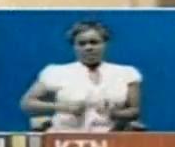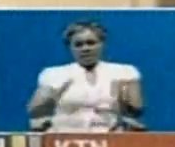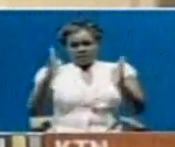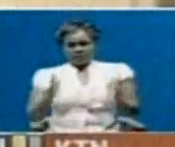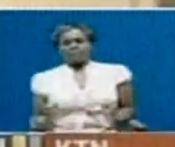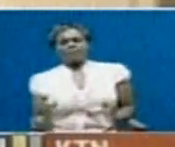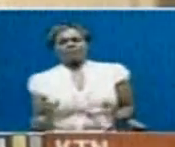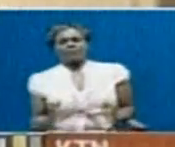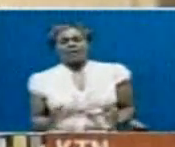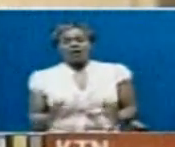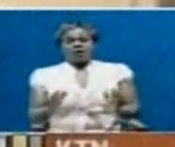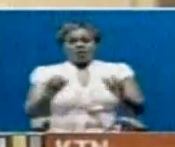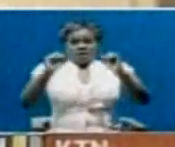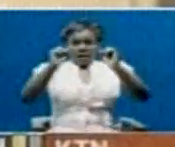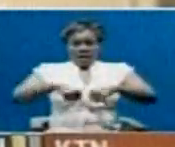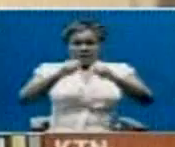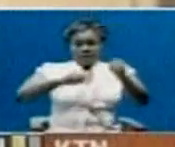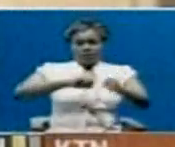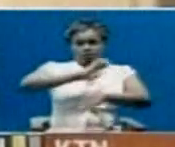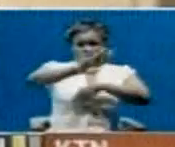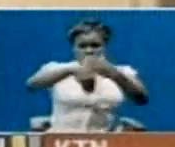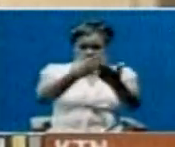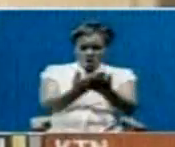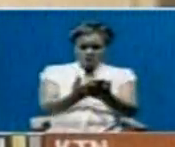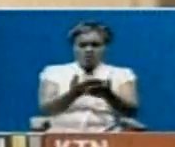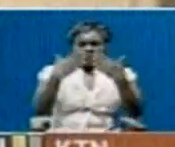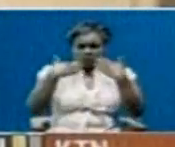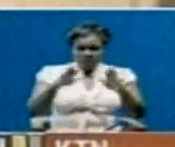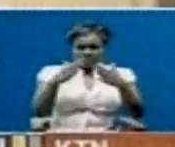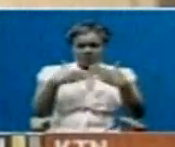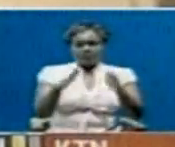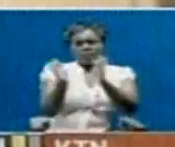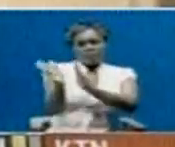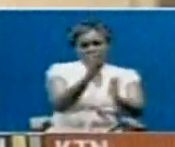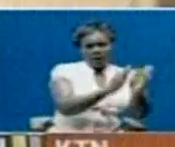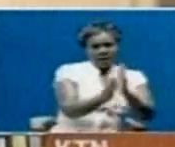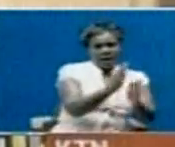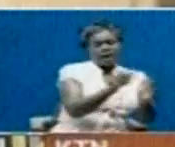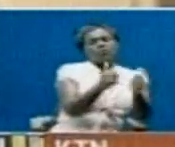Kajwang, ili tukuje pamoja tuweze kumaliza na kupanga